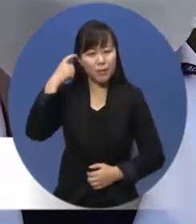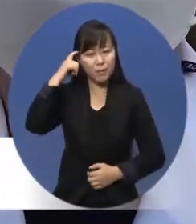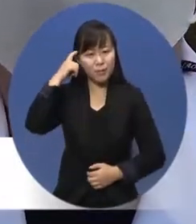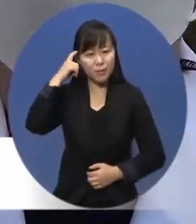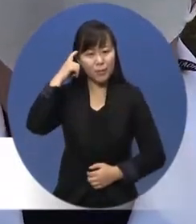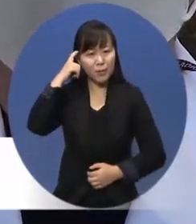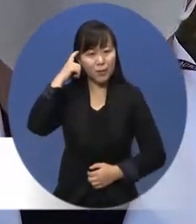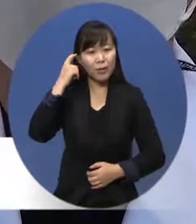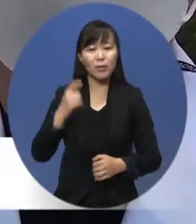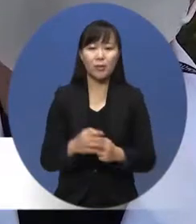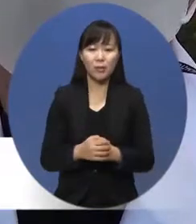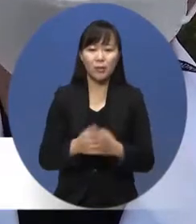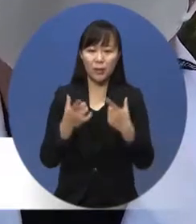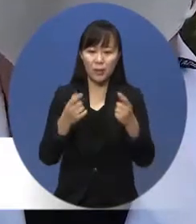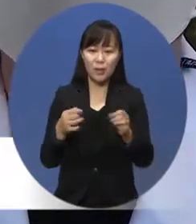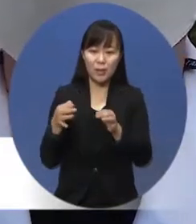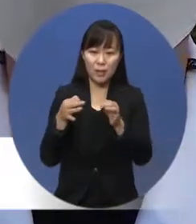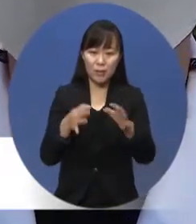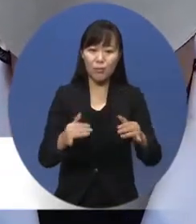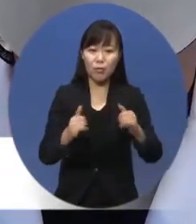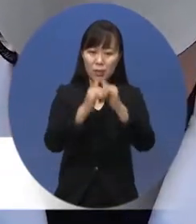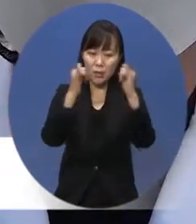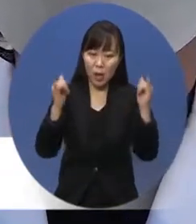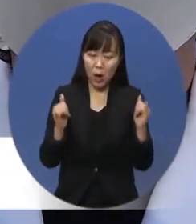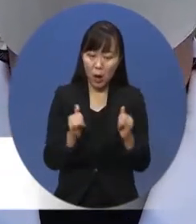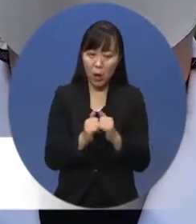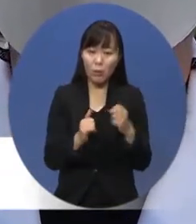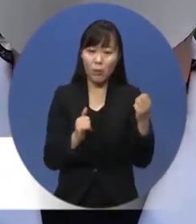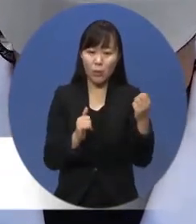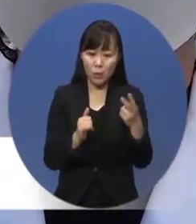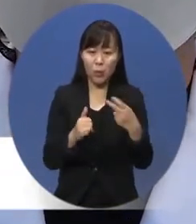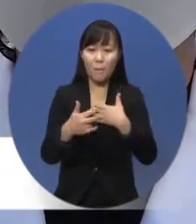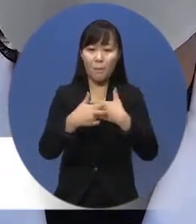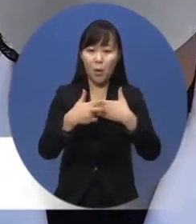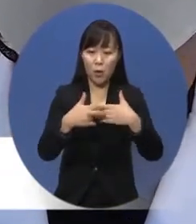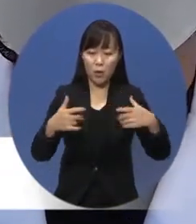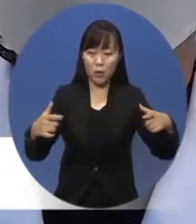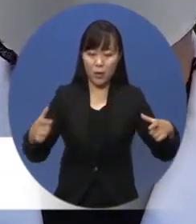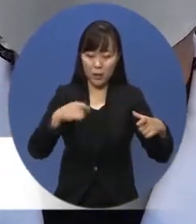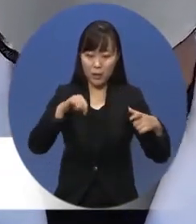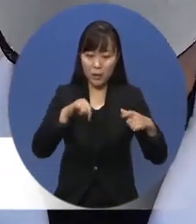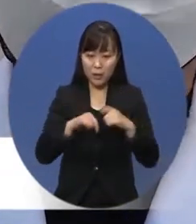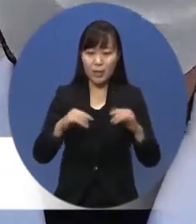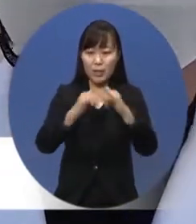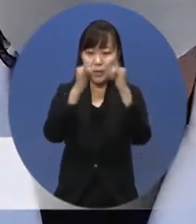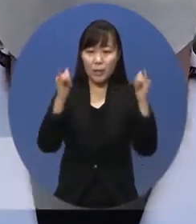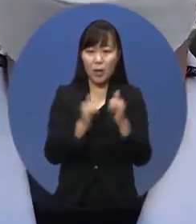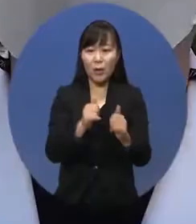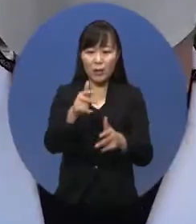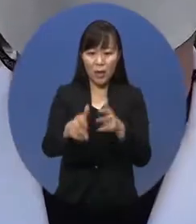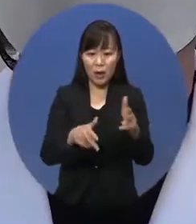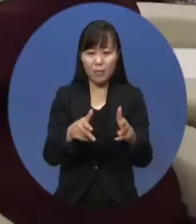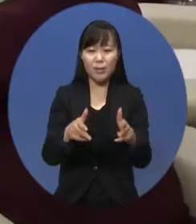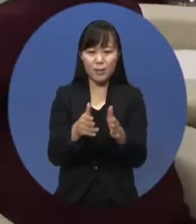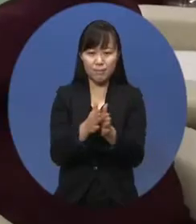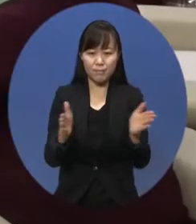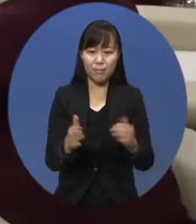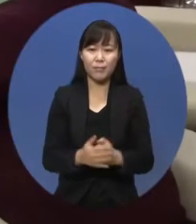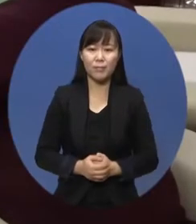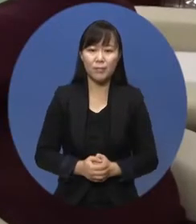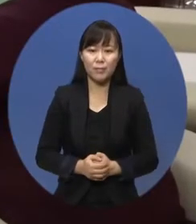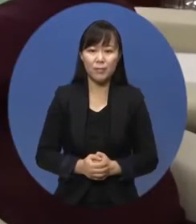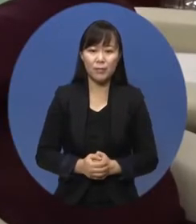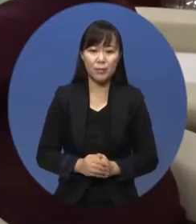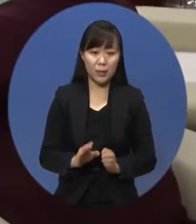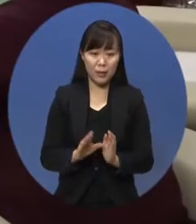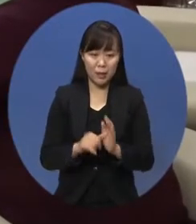돼서 이렇게 기부 사업을 비롯해서 병원 내부에서 사회 사업을 진행하게 되었습니다.